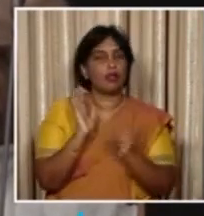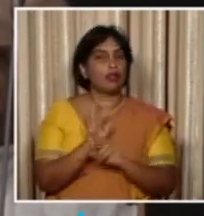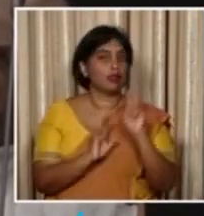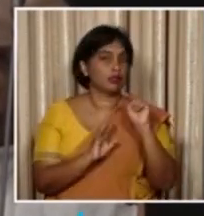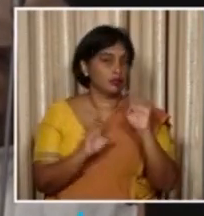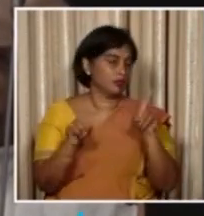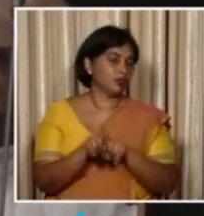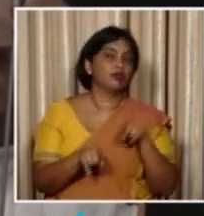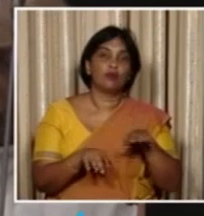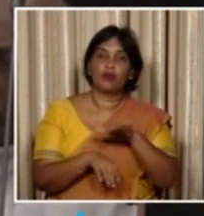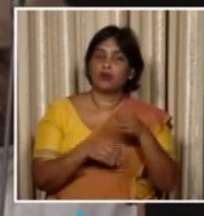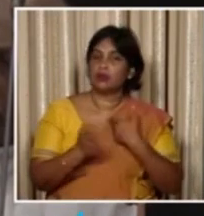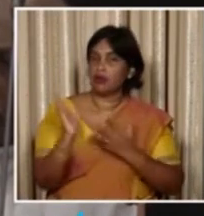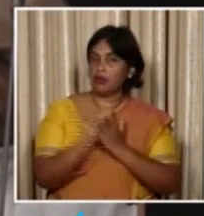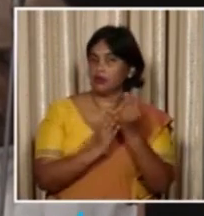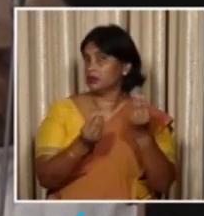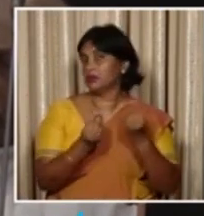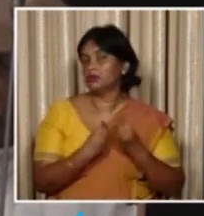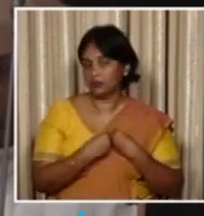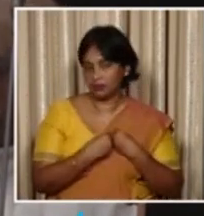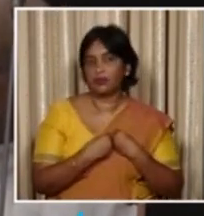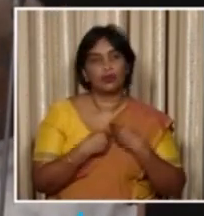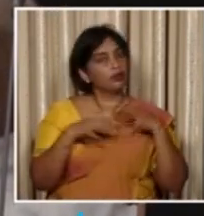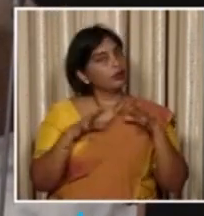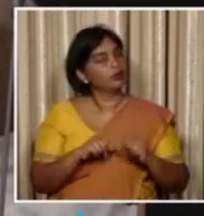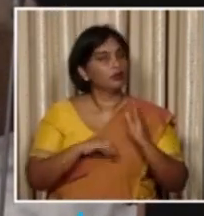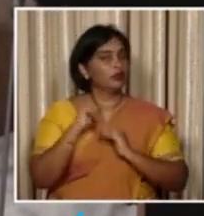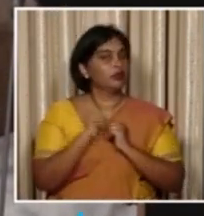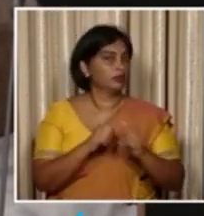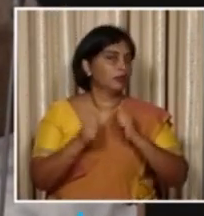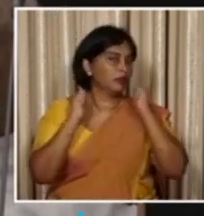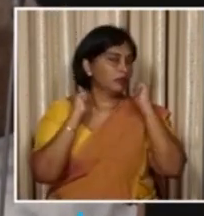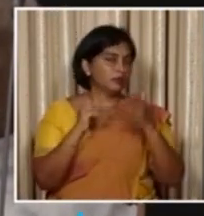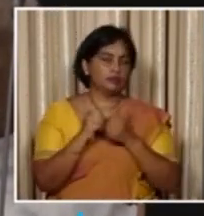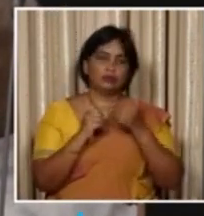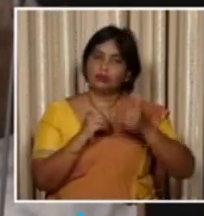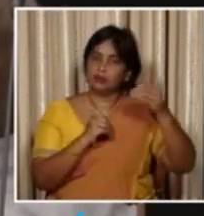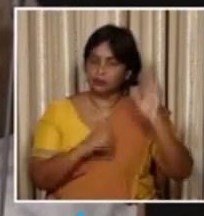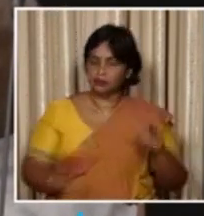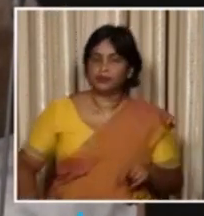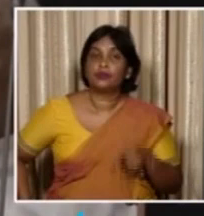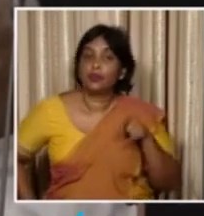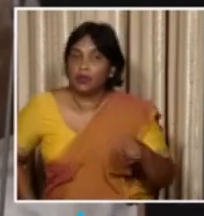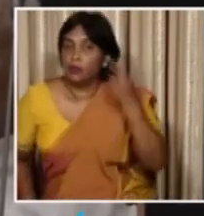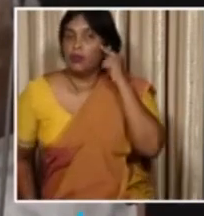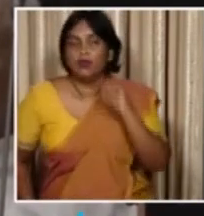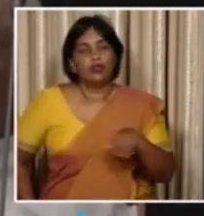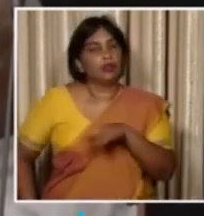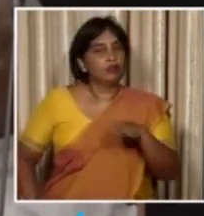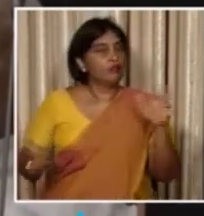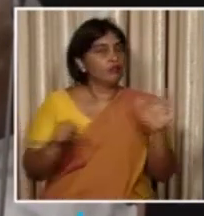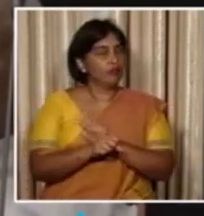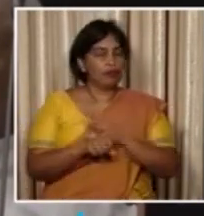පමණ තම ඉඩම් අයිතිය ලබා දීමේ උරුමය වැඩපිළිවෙල ඉතා සාර්ථකව ඉදිරියට යනවා. මේ මගින් ඉඩම්වල